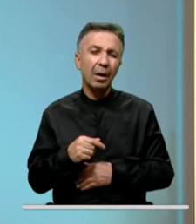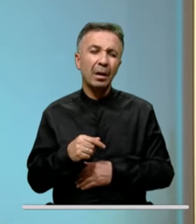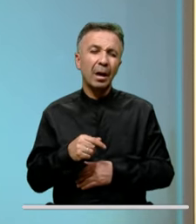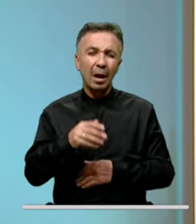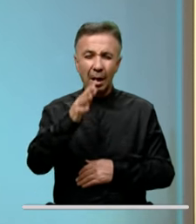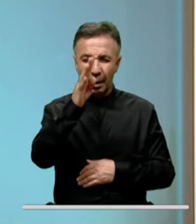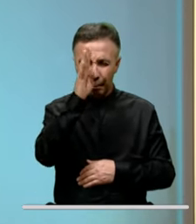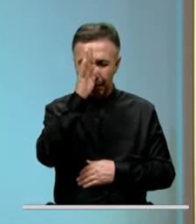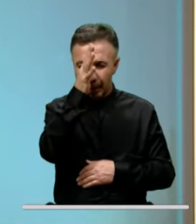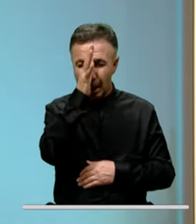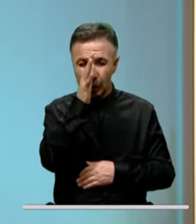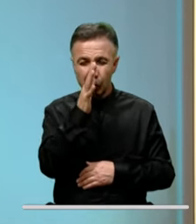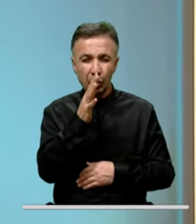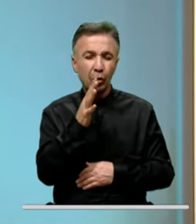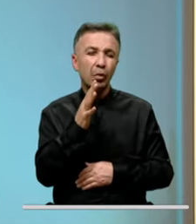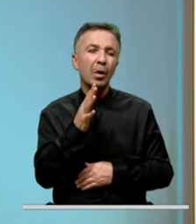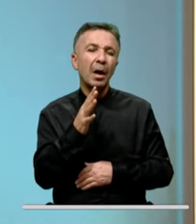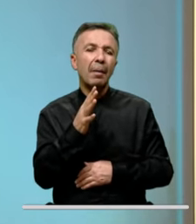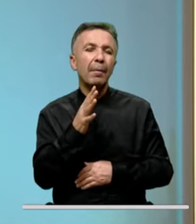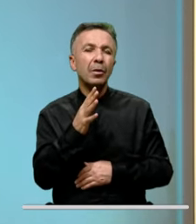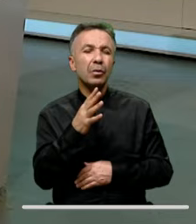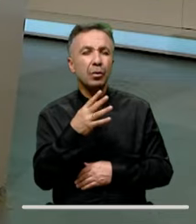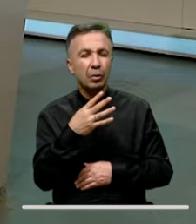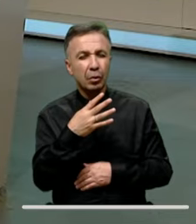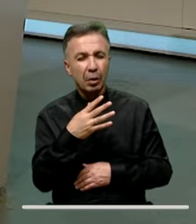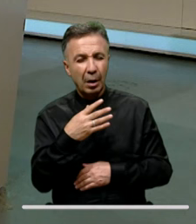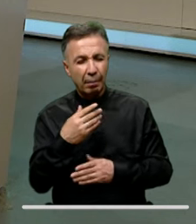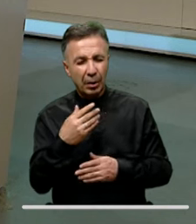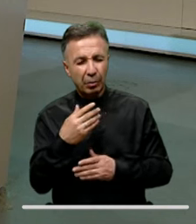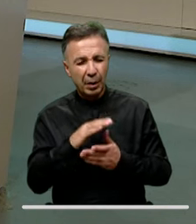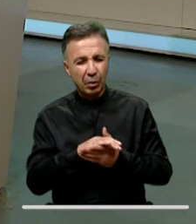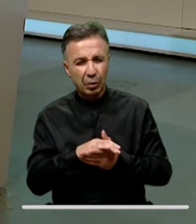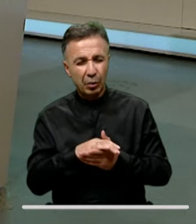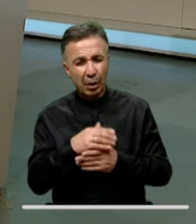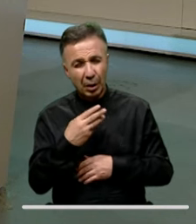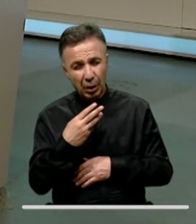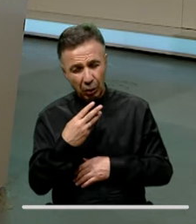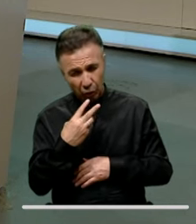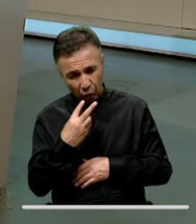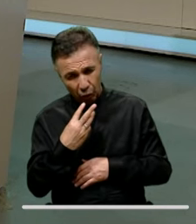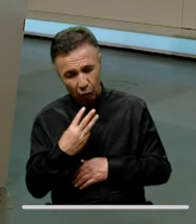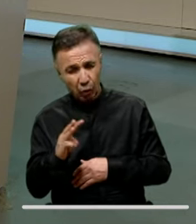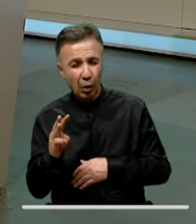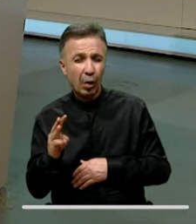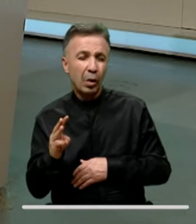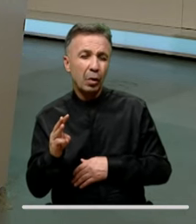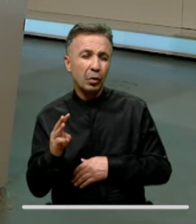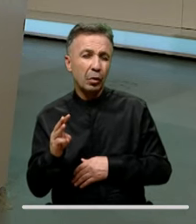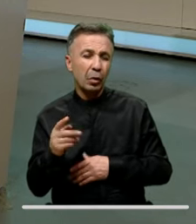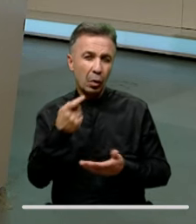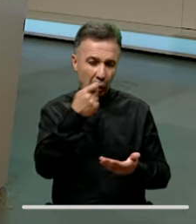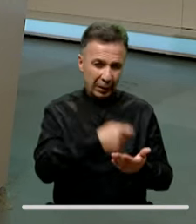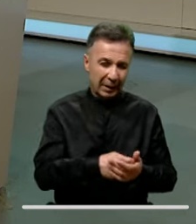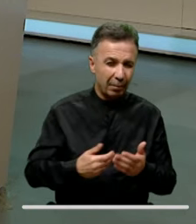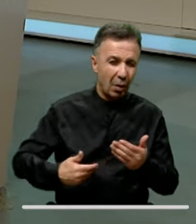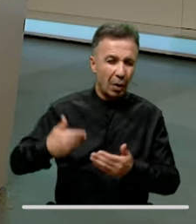euro bağışladım. Onun hayrına gitsin diye. Hani o kulak kırık önüne geçer mi hocam? Özür dilerim.